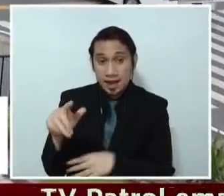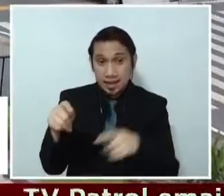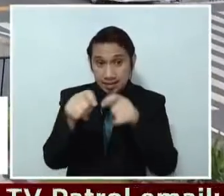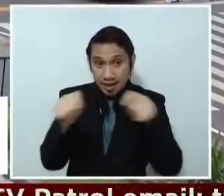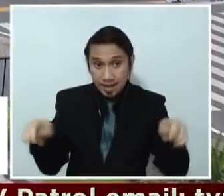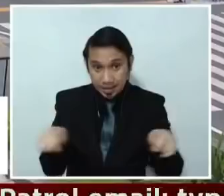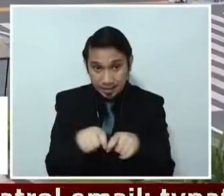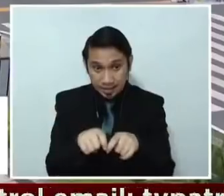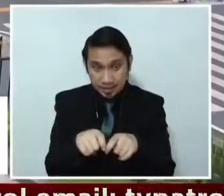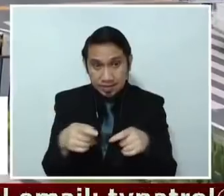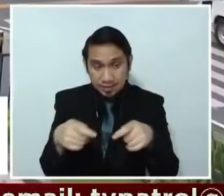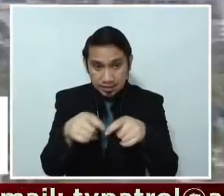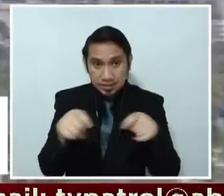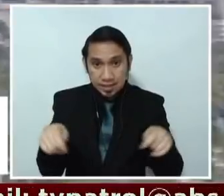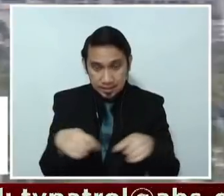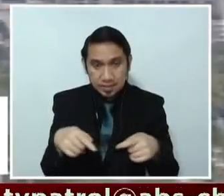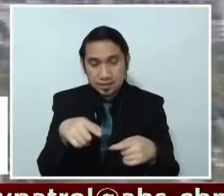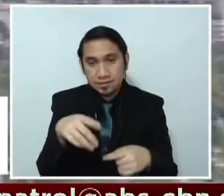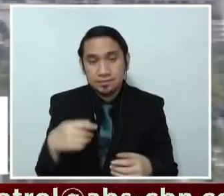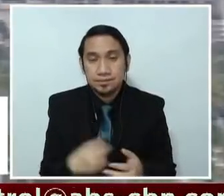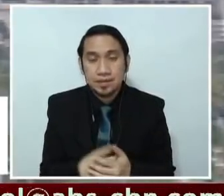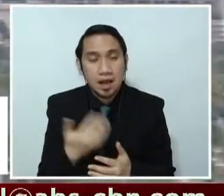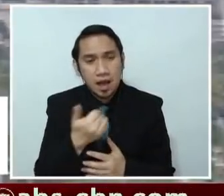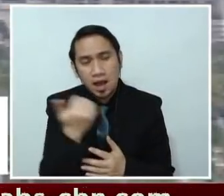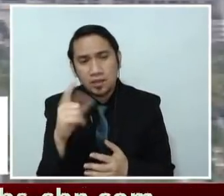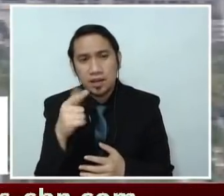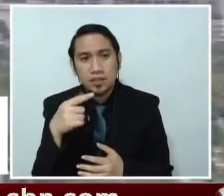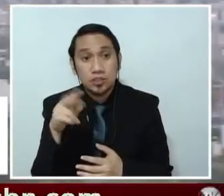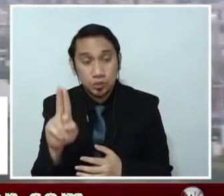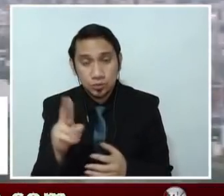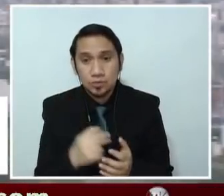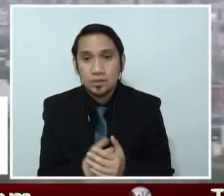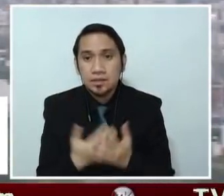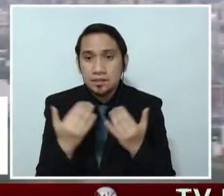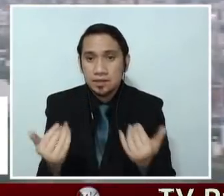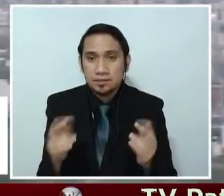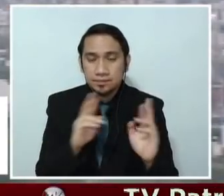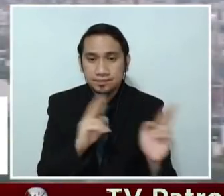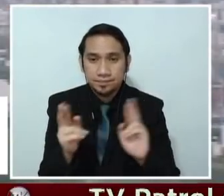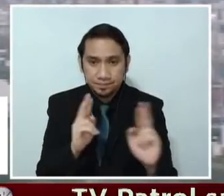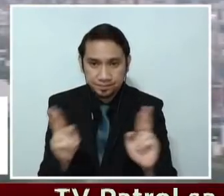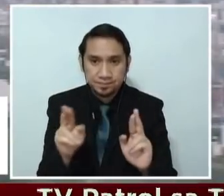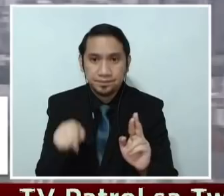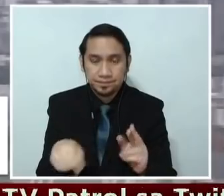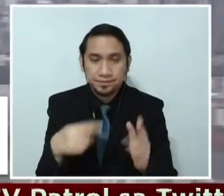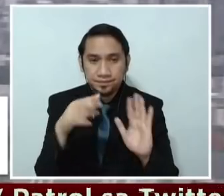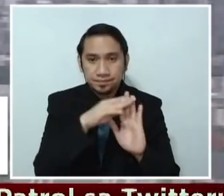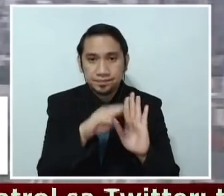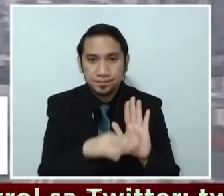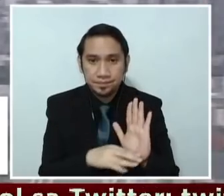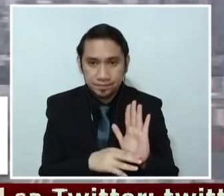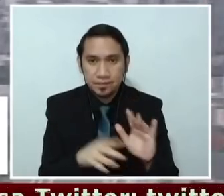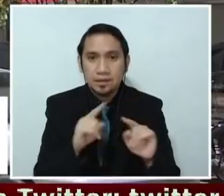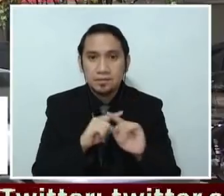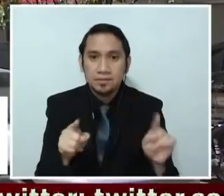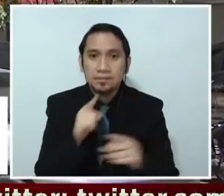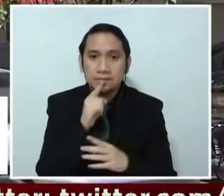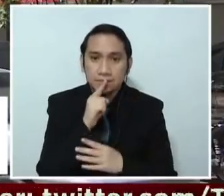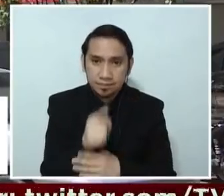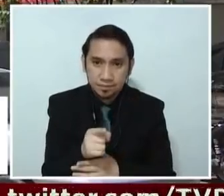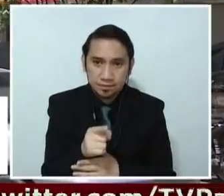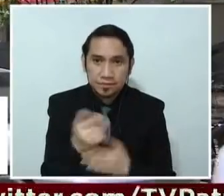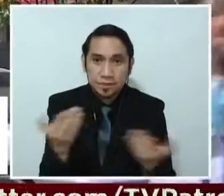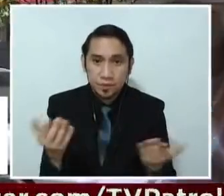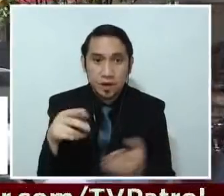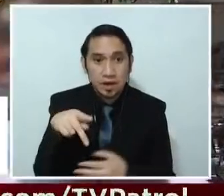ang Legazpi Park sa Rada. Ang ibang LGU, inihahanda pa ang kanilang listahan. Pero panigurado, sa